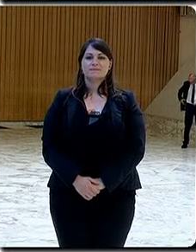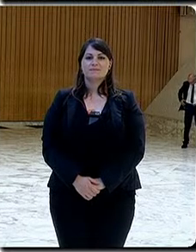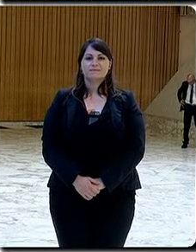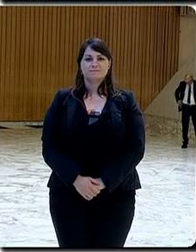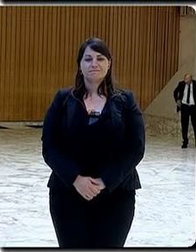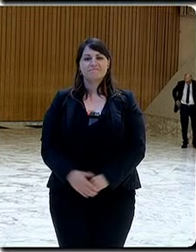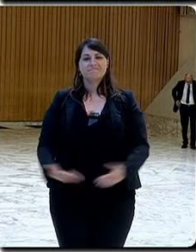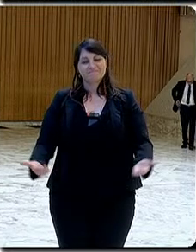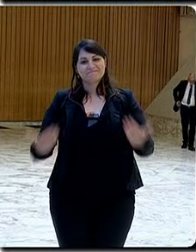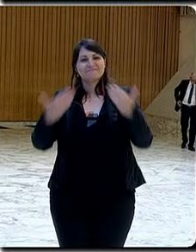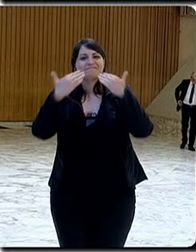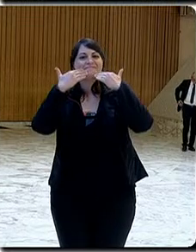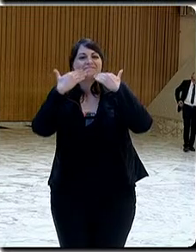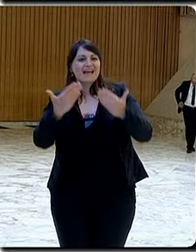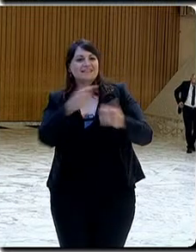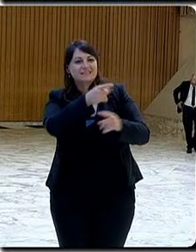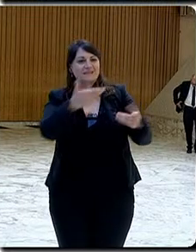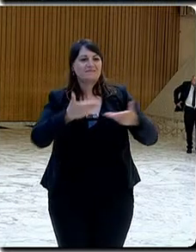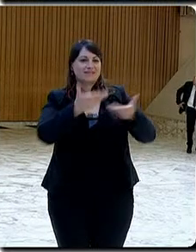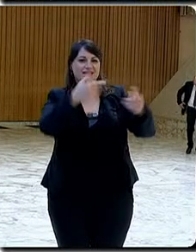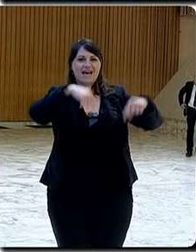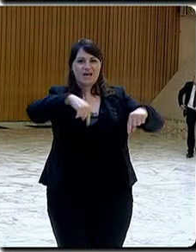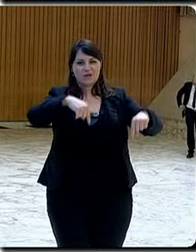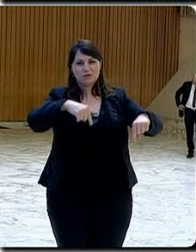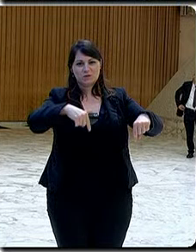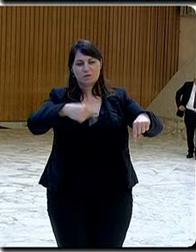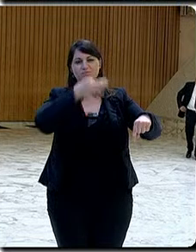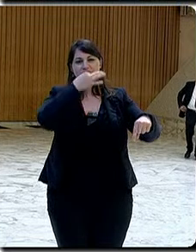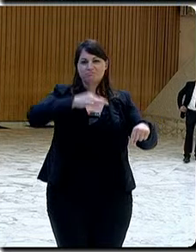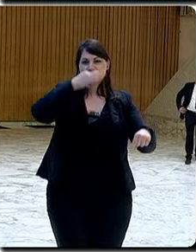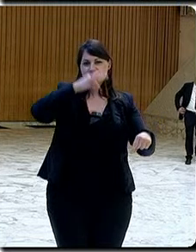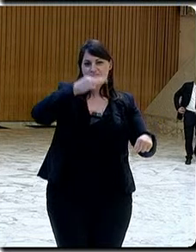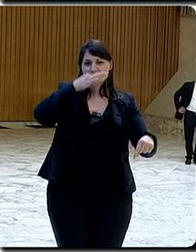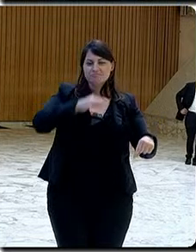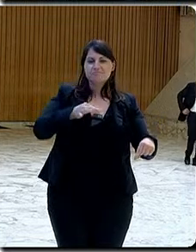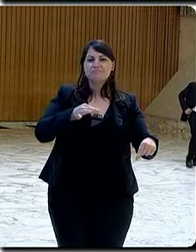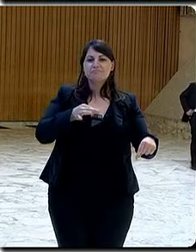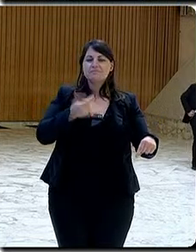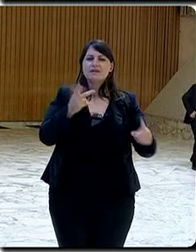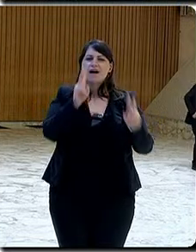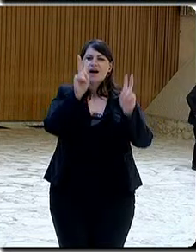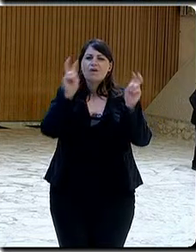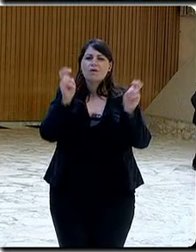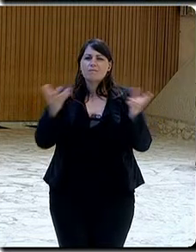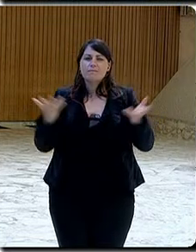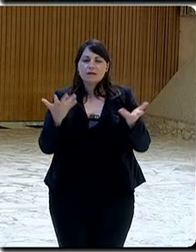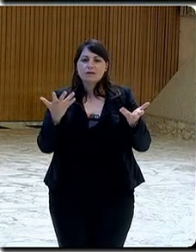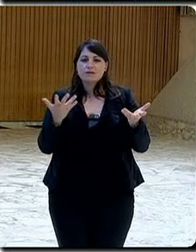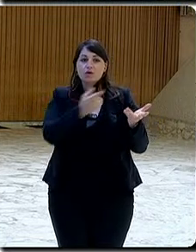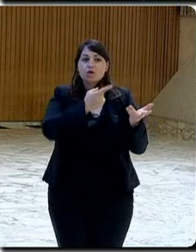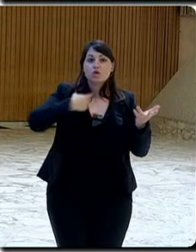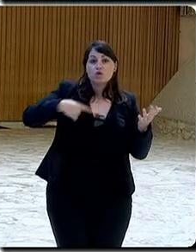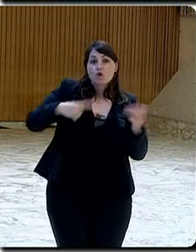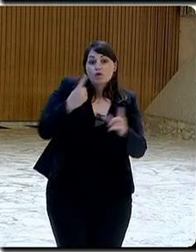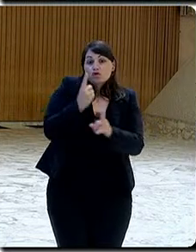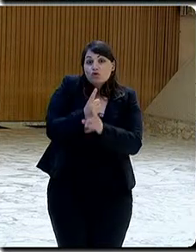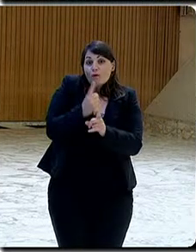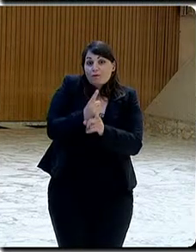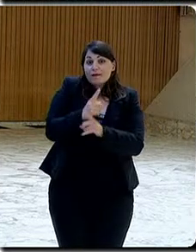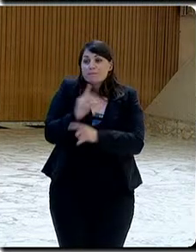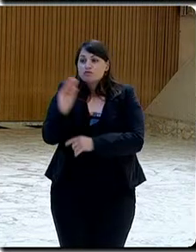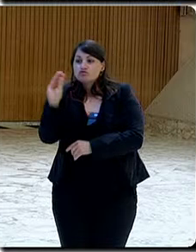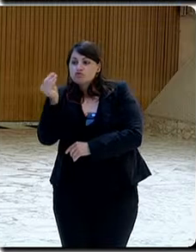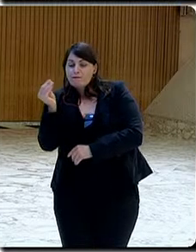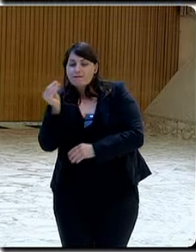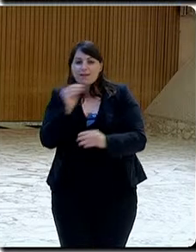Thank you for the invitation to speak today about the reasons why we should pair our elders with young people and about